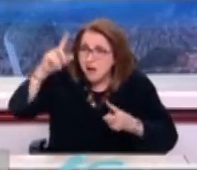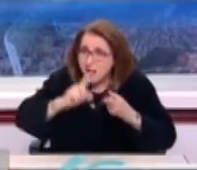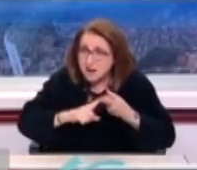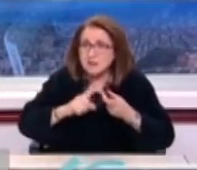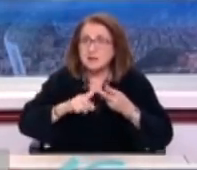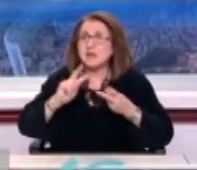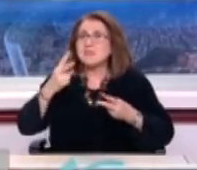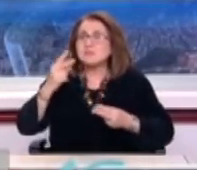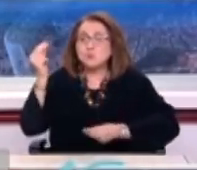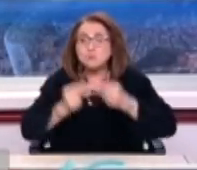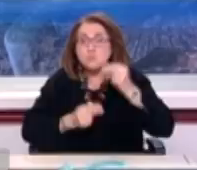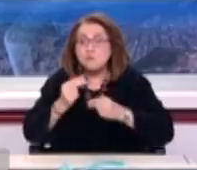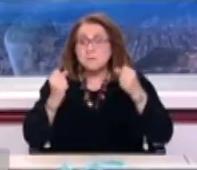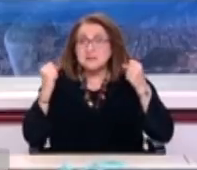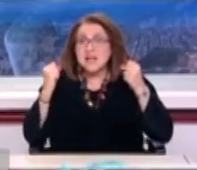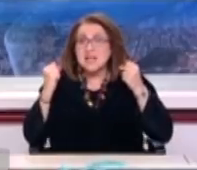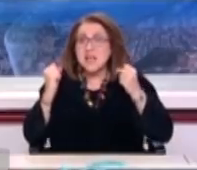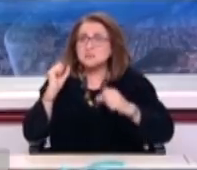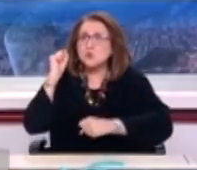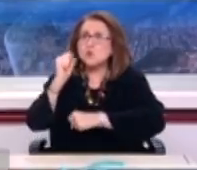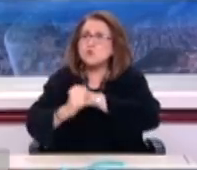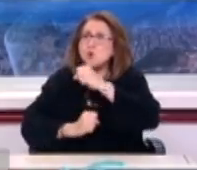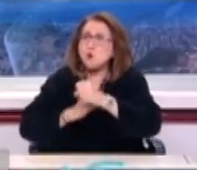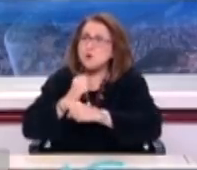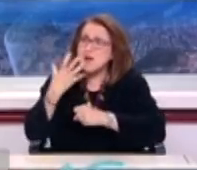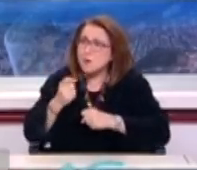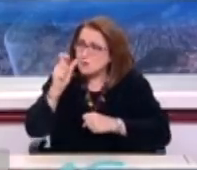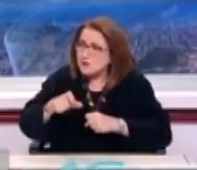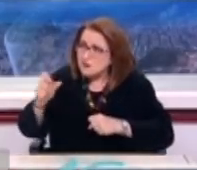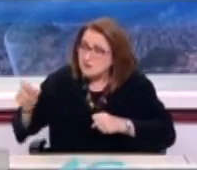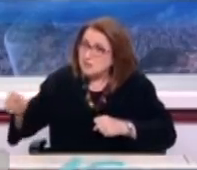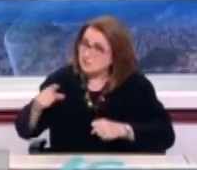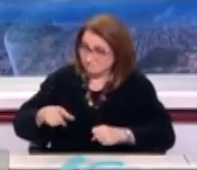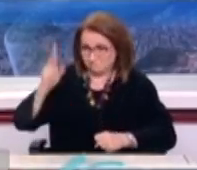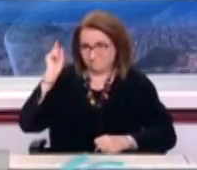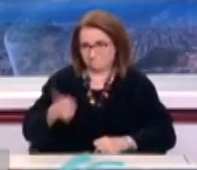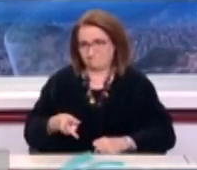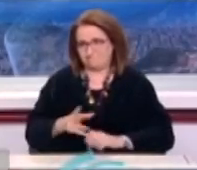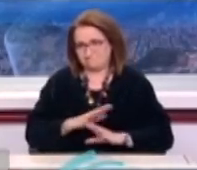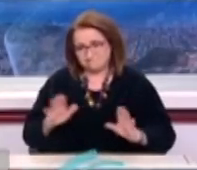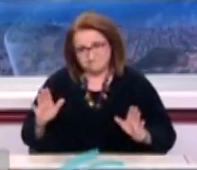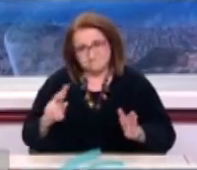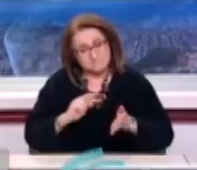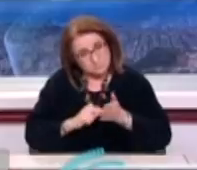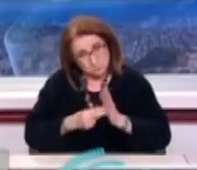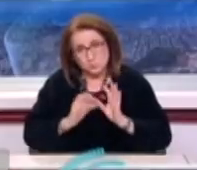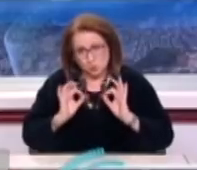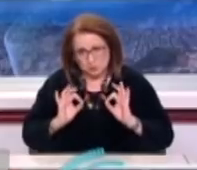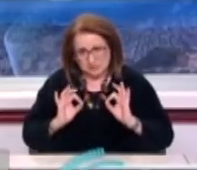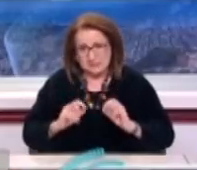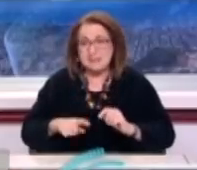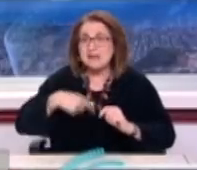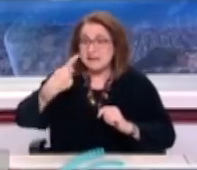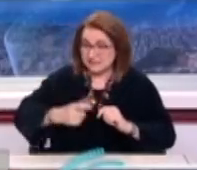οι άνθρωποι με τα χρόνια προβλήματα υγείας. Τις επόμενες εβδομάδες αναμένουμε σημαντική αύξηση του αριθμού των περιπτώσεων της